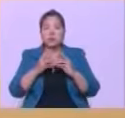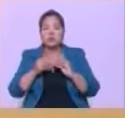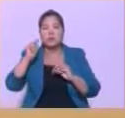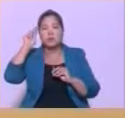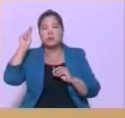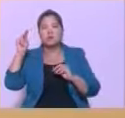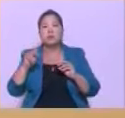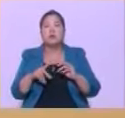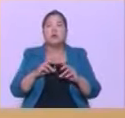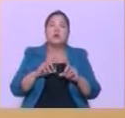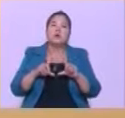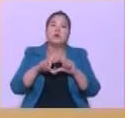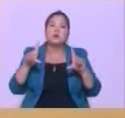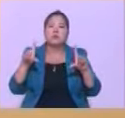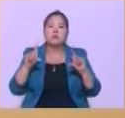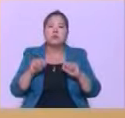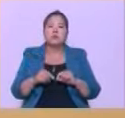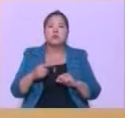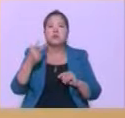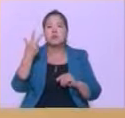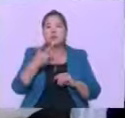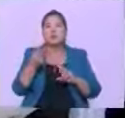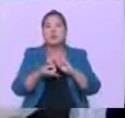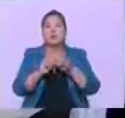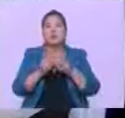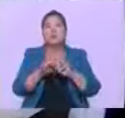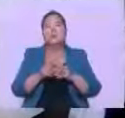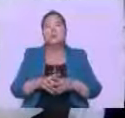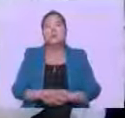учреждений города будут обучать школьников 3 смены.